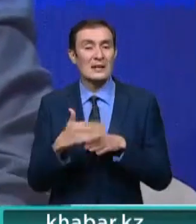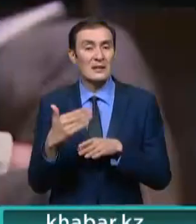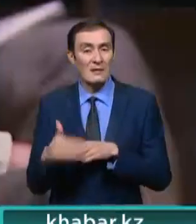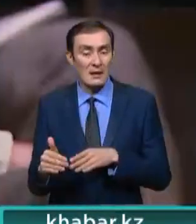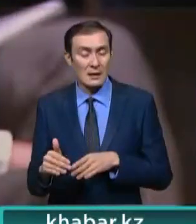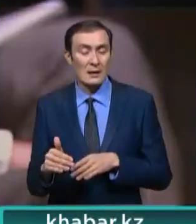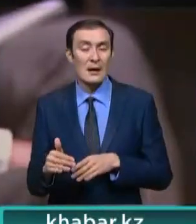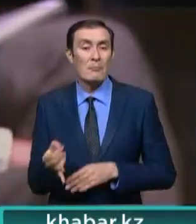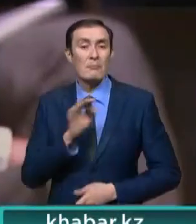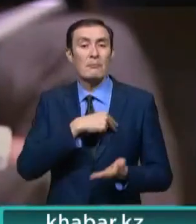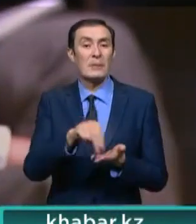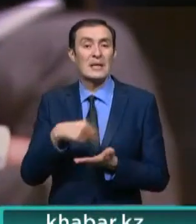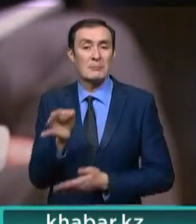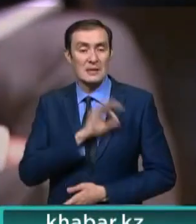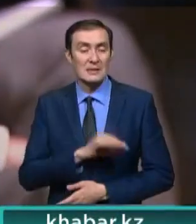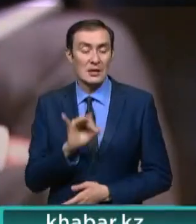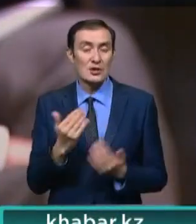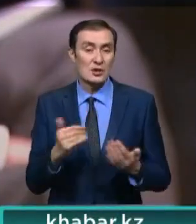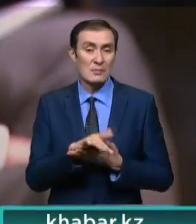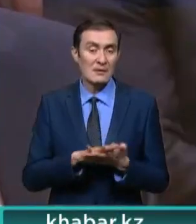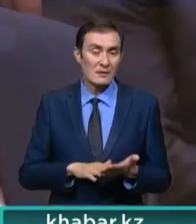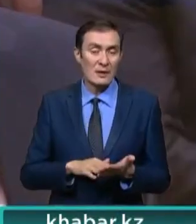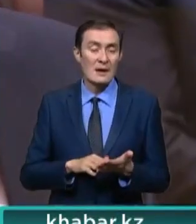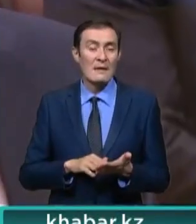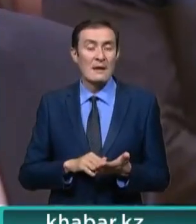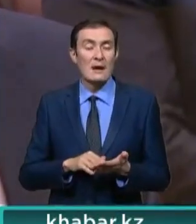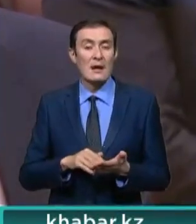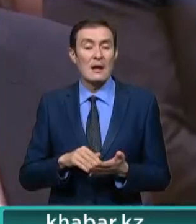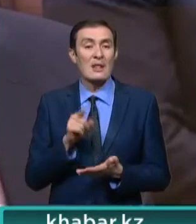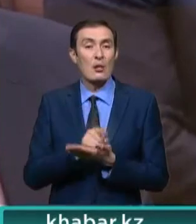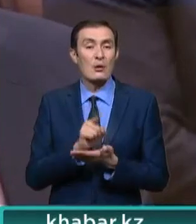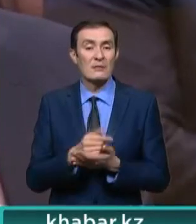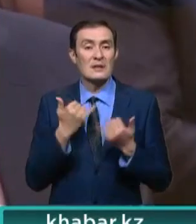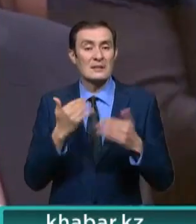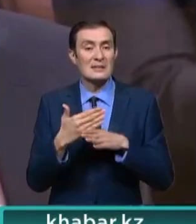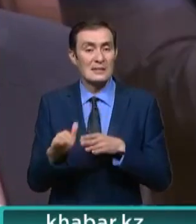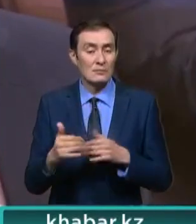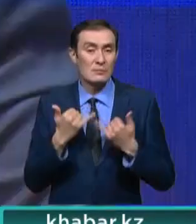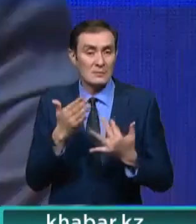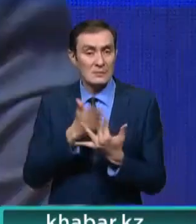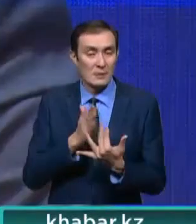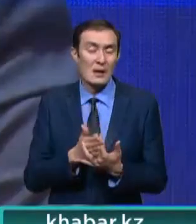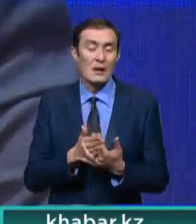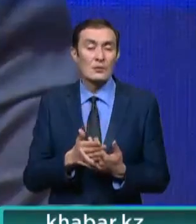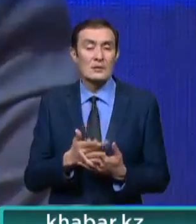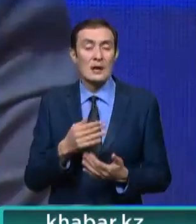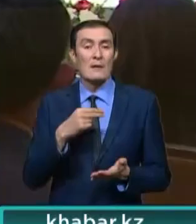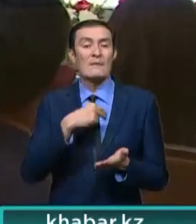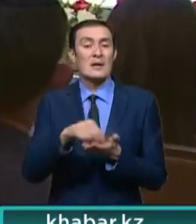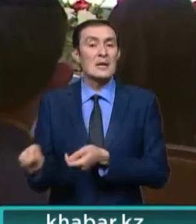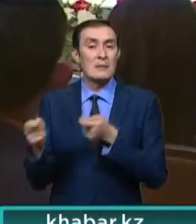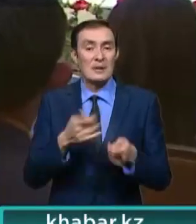числе потребительского, ну и продолжающиеся фискальные стимулы. Возрастающий спрос перераспределяется в импорт потребительских